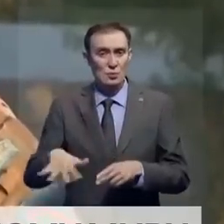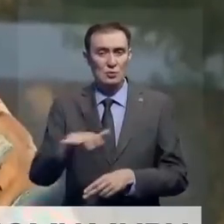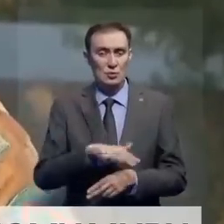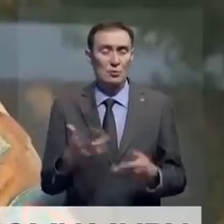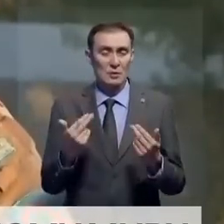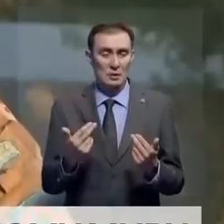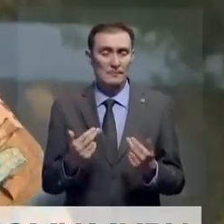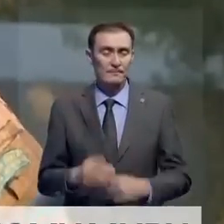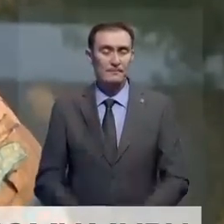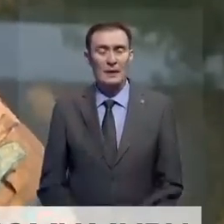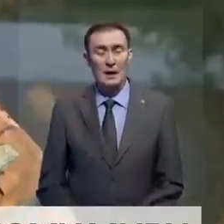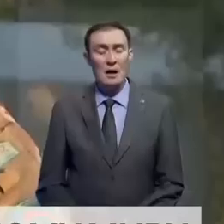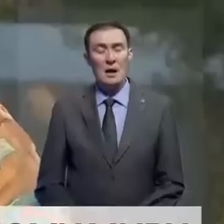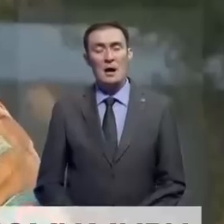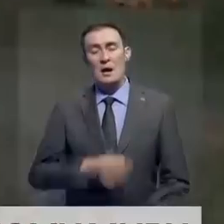да